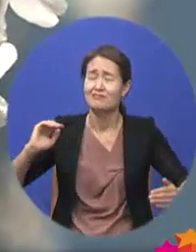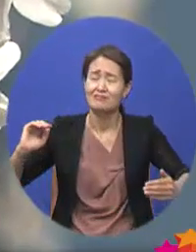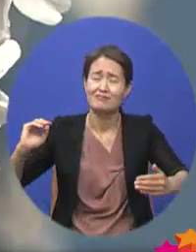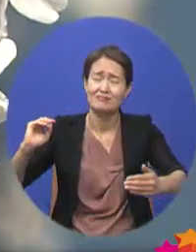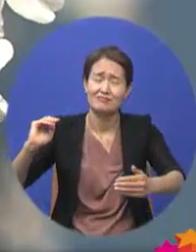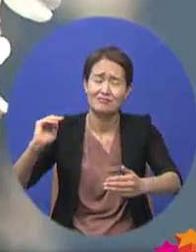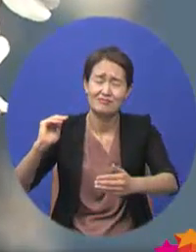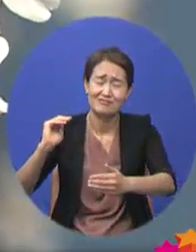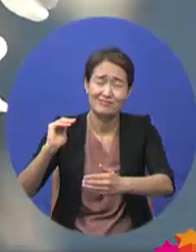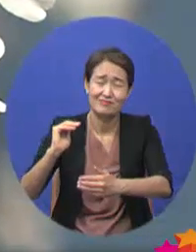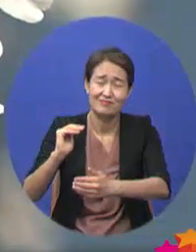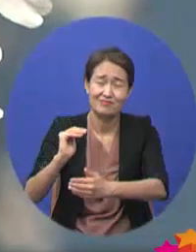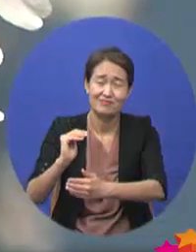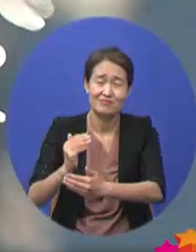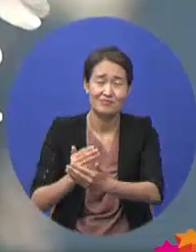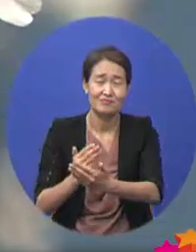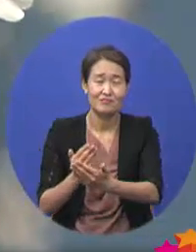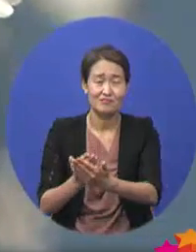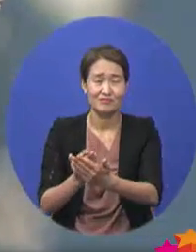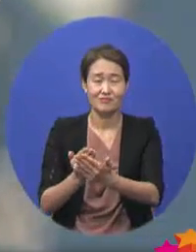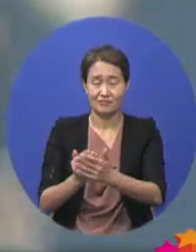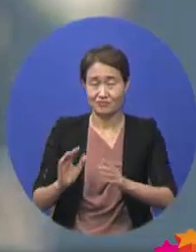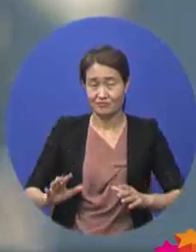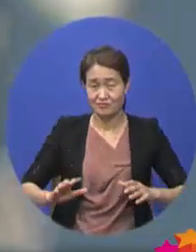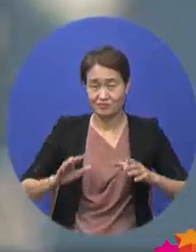아껴주고 안아주세요.